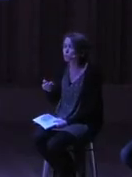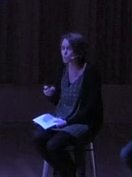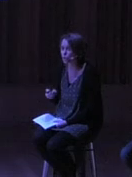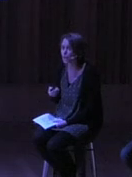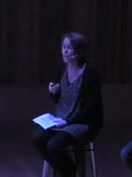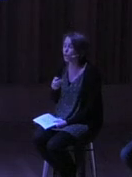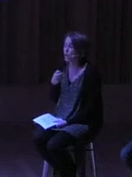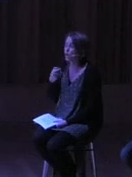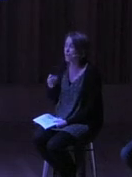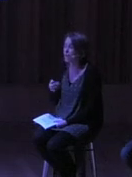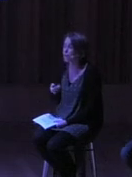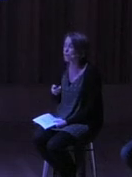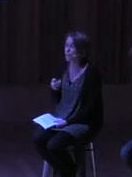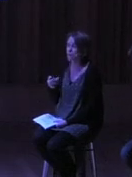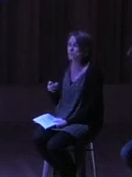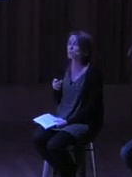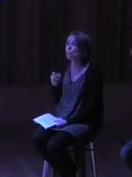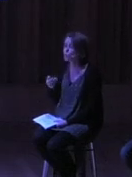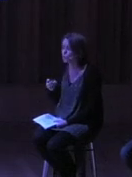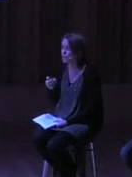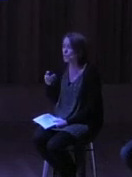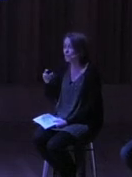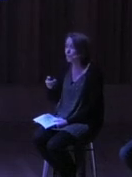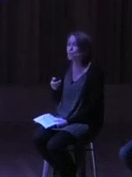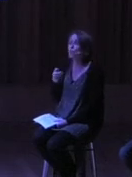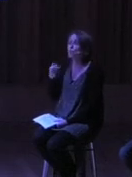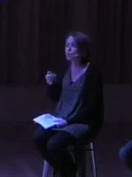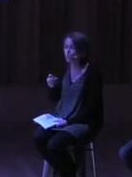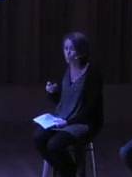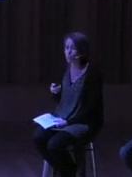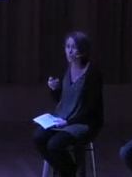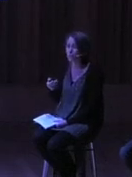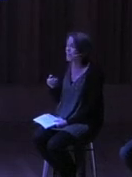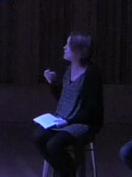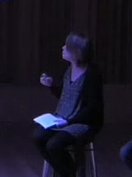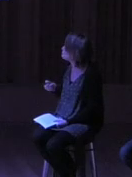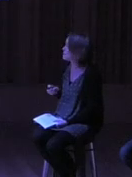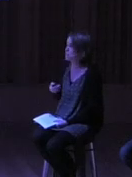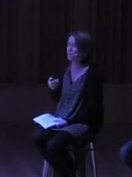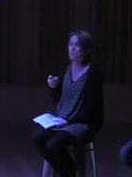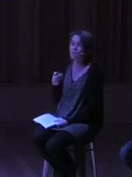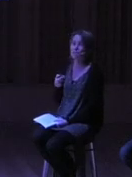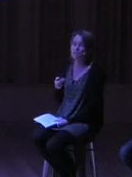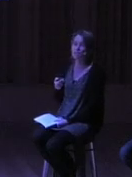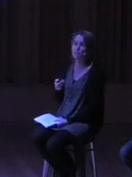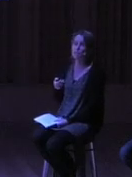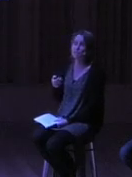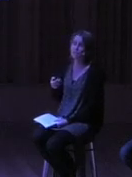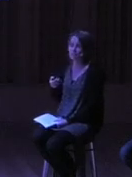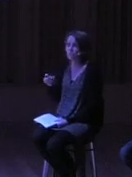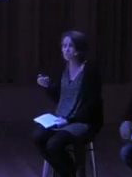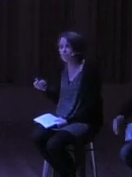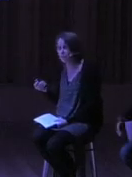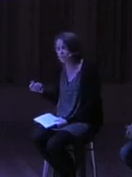tornem al subsol aquella aigua que estem consumint, la reaprofitem inclús pel rec i potenciem que siguin espais públics